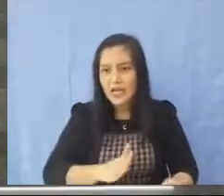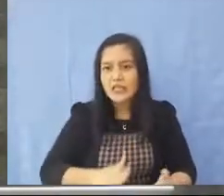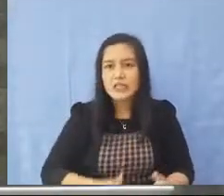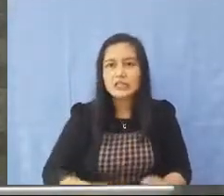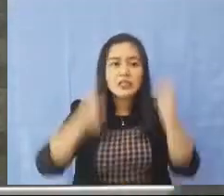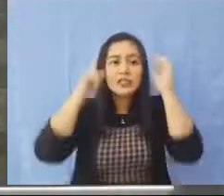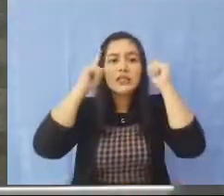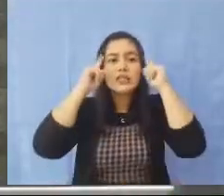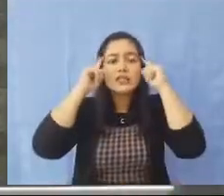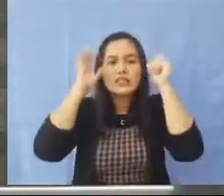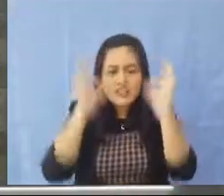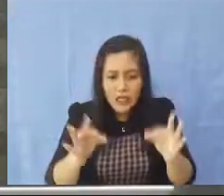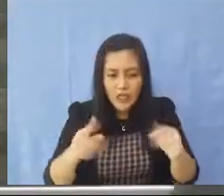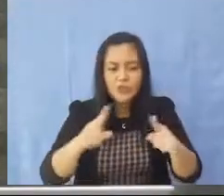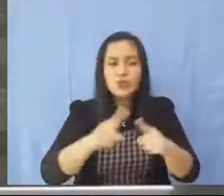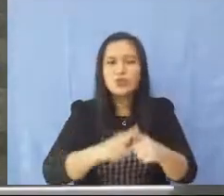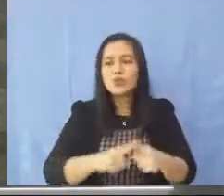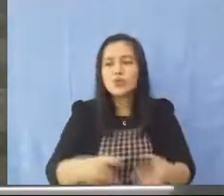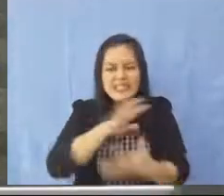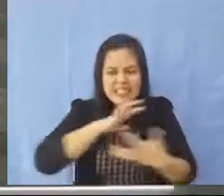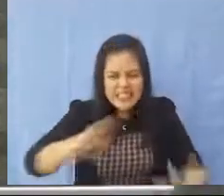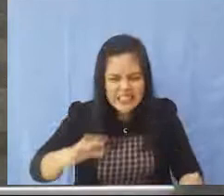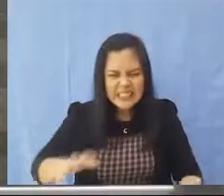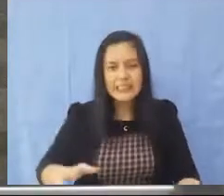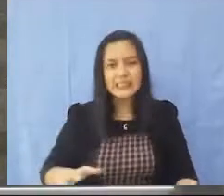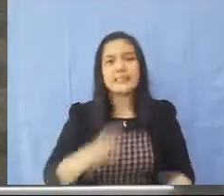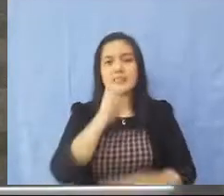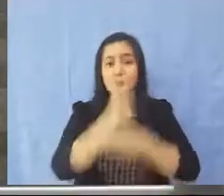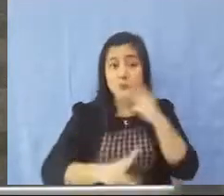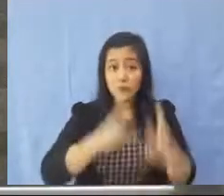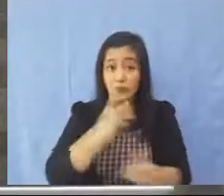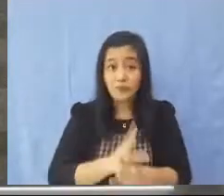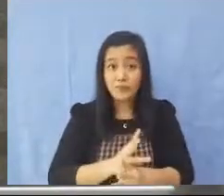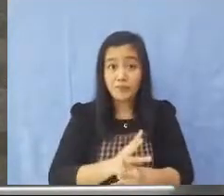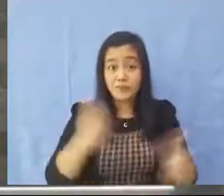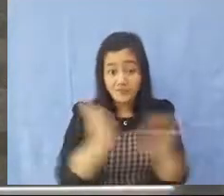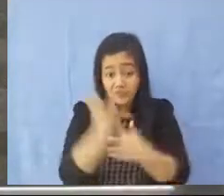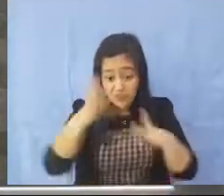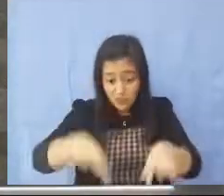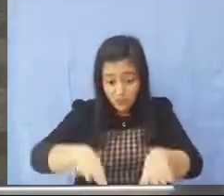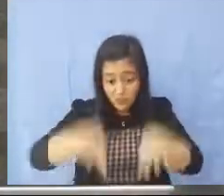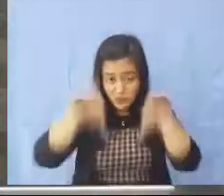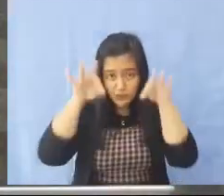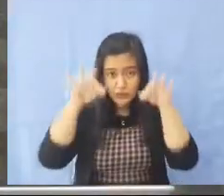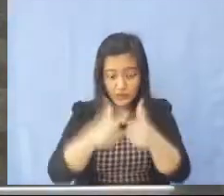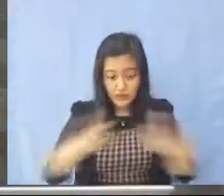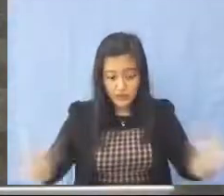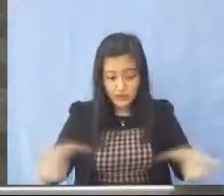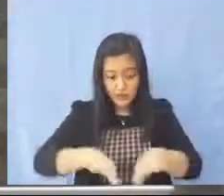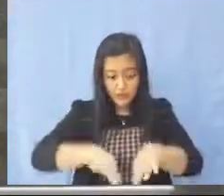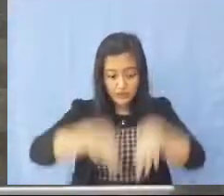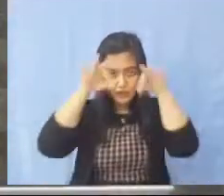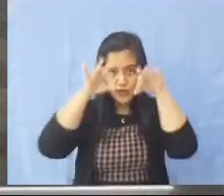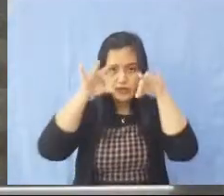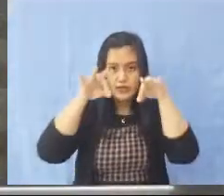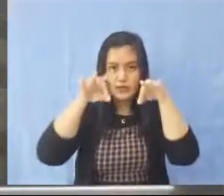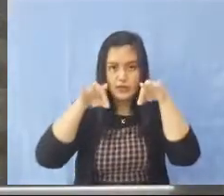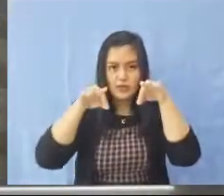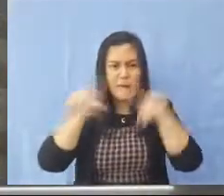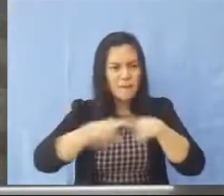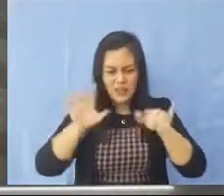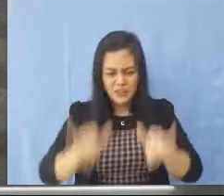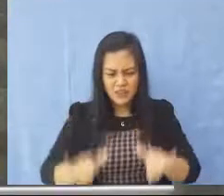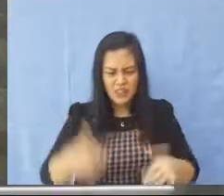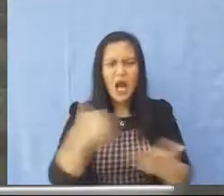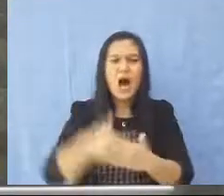sa kasalanan. Pero after nung ginamit ng Diyos yung flood, bumalik pa rin. Meron pa rin nawala sa hulog. Kaya